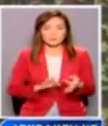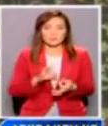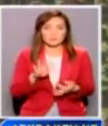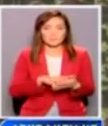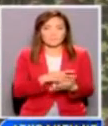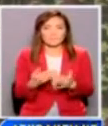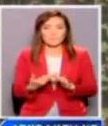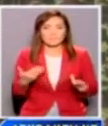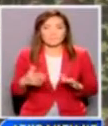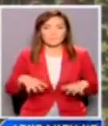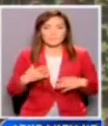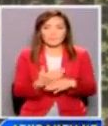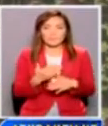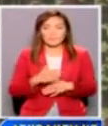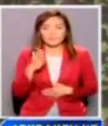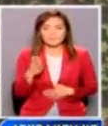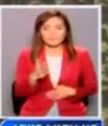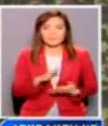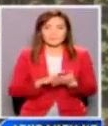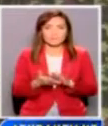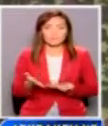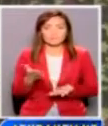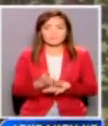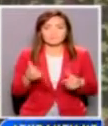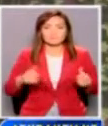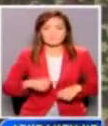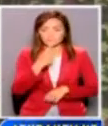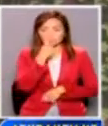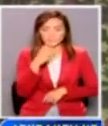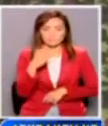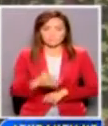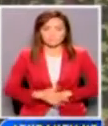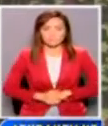кестеден ертерек жылдамдатуға жөнінде сөйлесіп қойдық. Ол мәселеде шешуге барлық жұмыстанып жатыр.